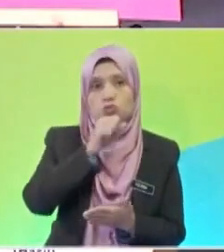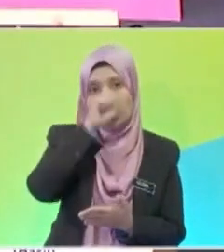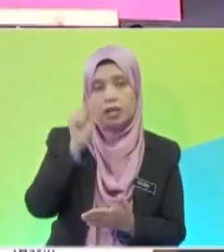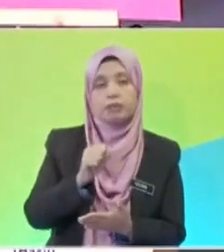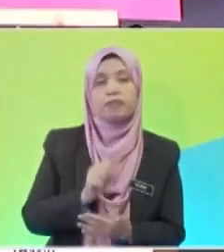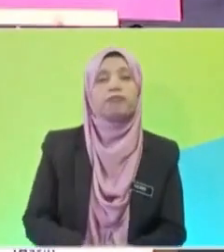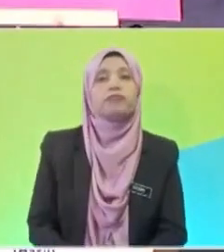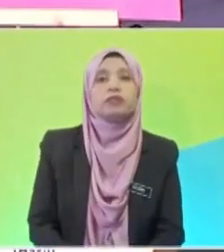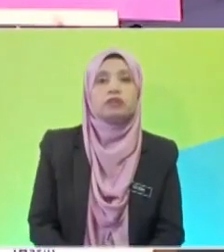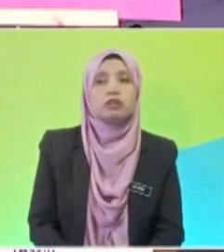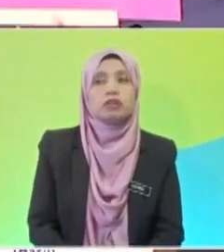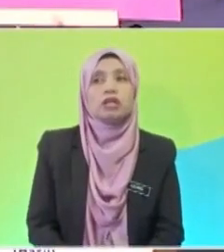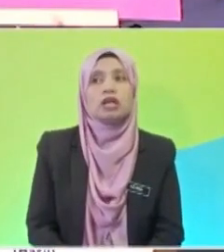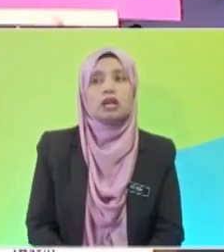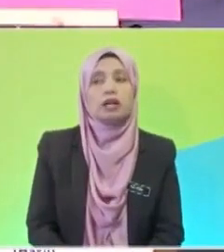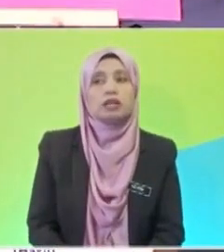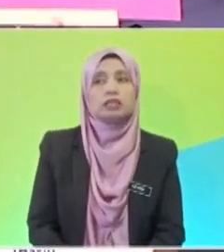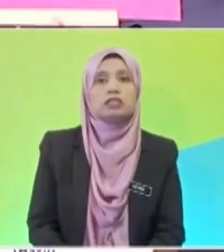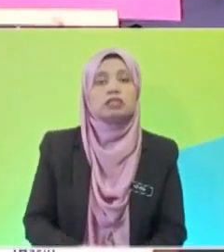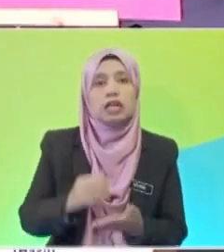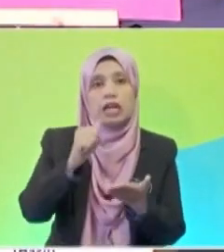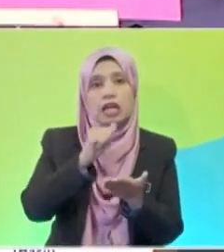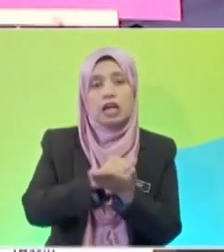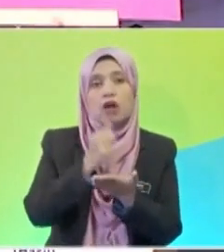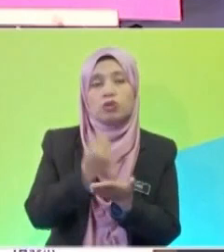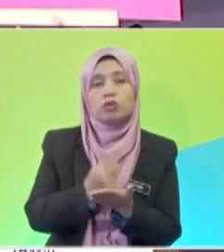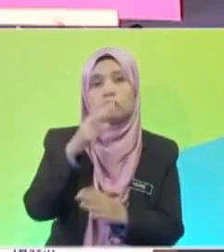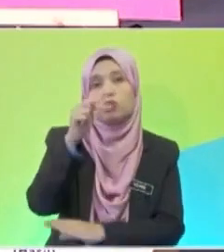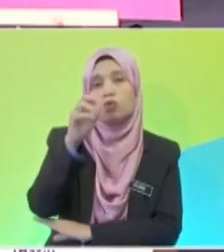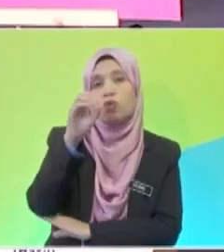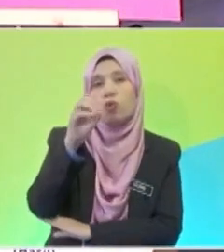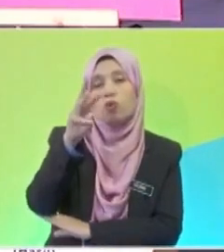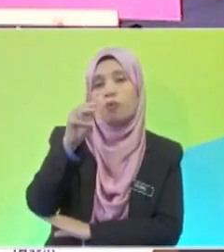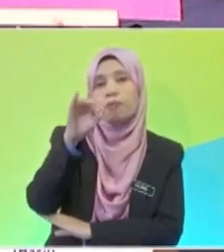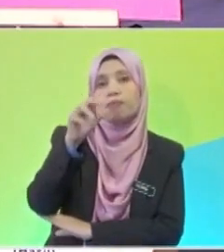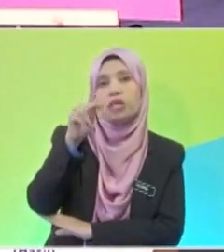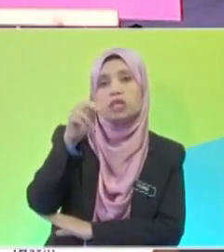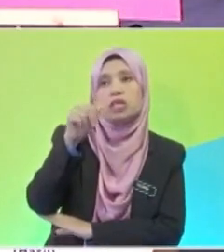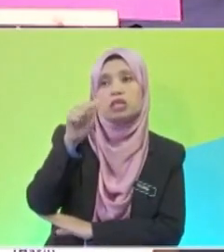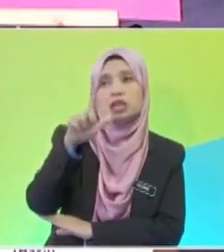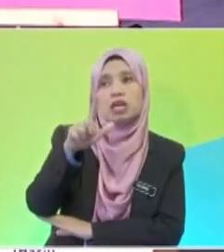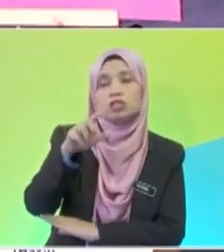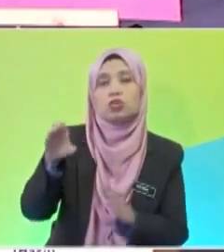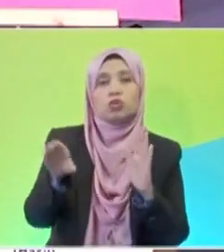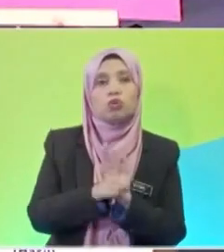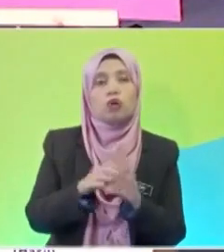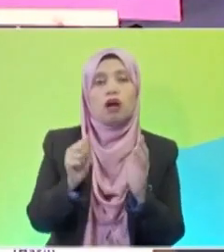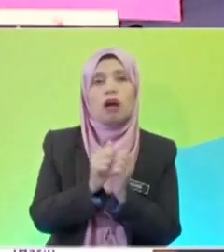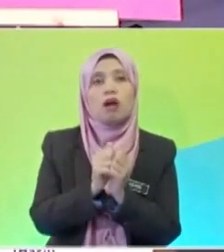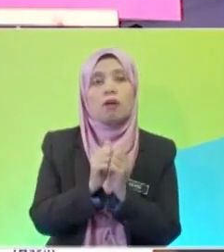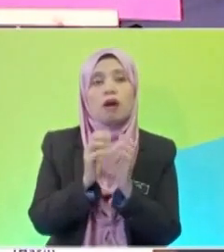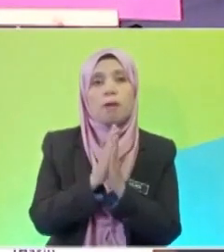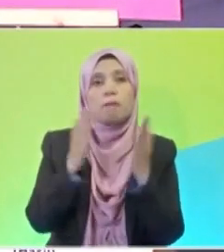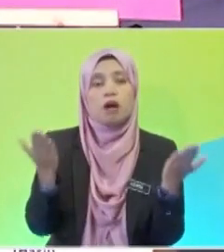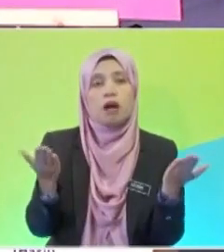contoh akaun nominal. Nampak tak anak panah tu cikgu tunjuk. Jika ada akhbar, akhbar dan majalah belum bayar.